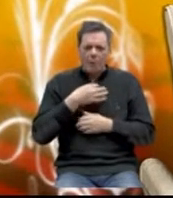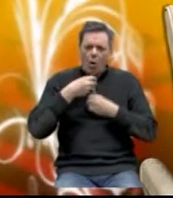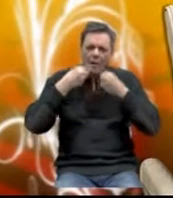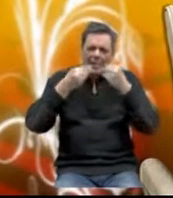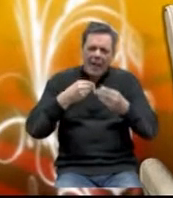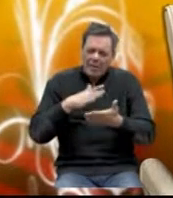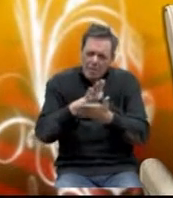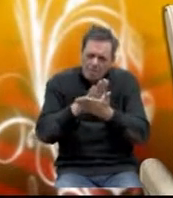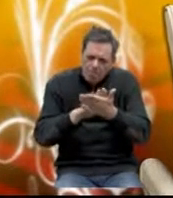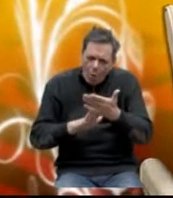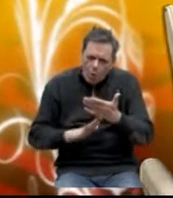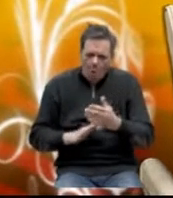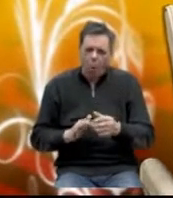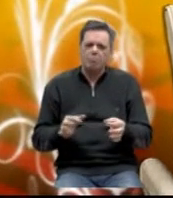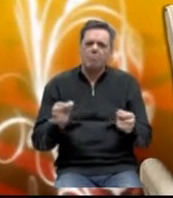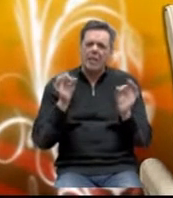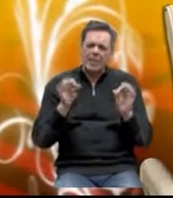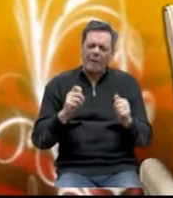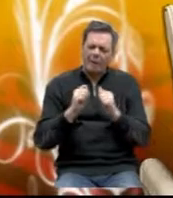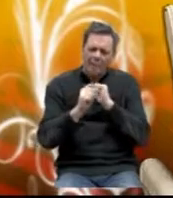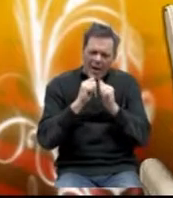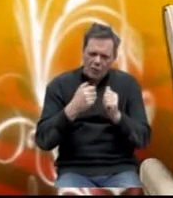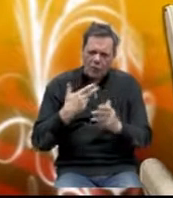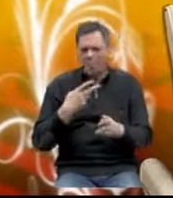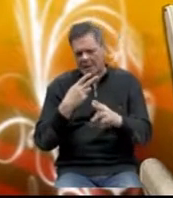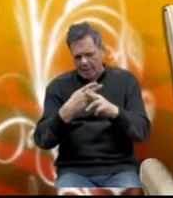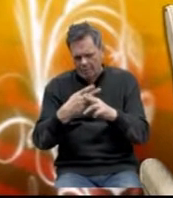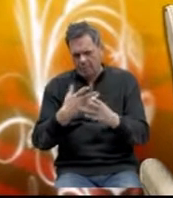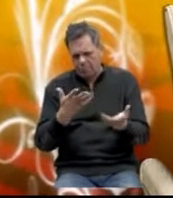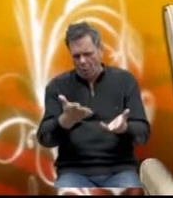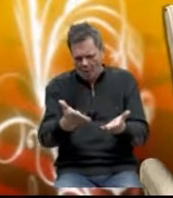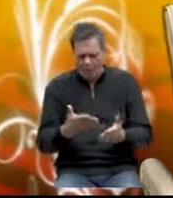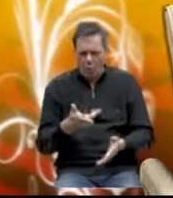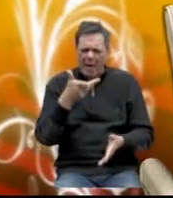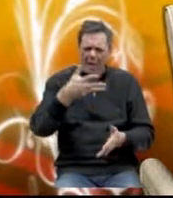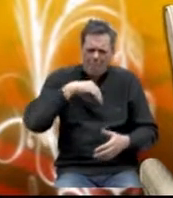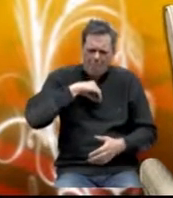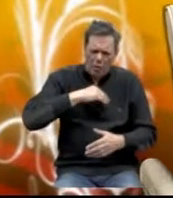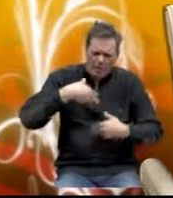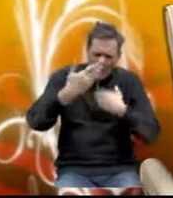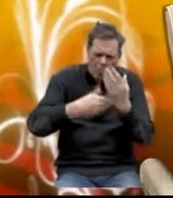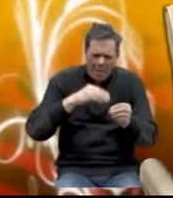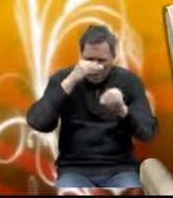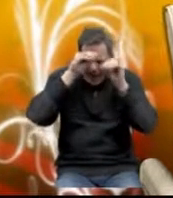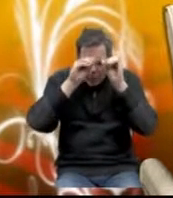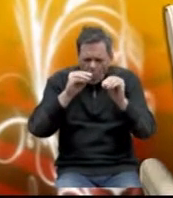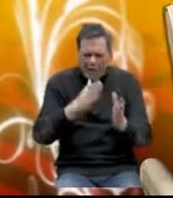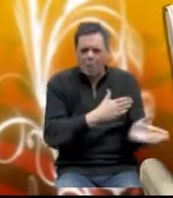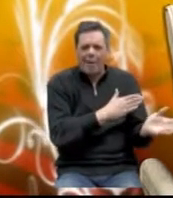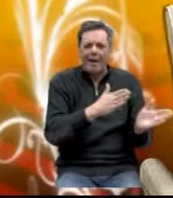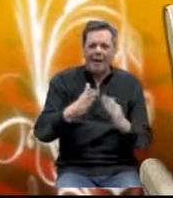i krenemo ispravnim razgovorom sa bolesnikom, njegovom motivacijom, edukacijom,